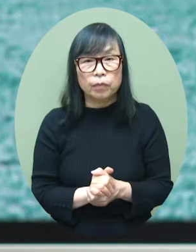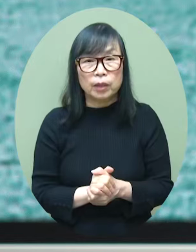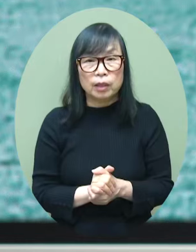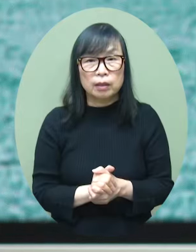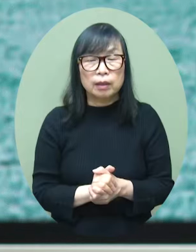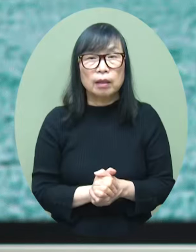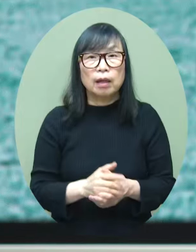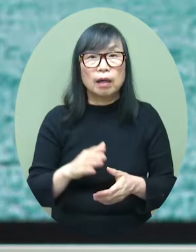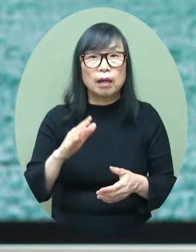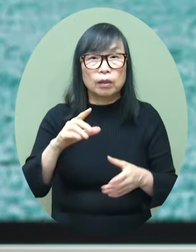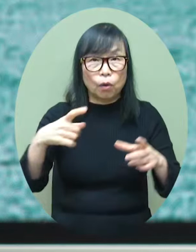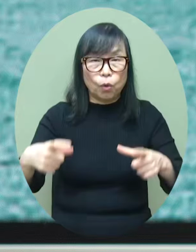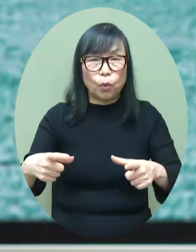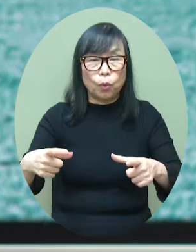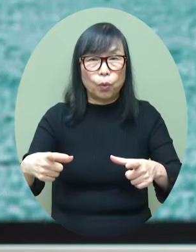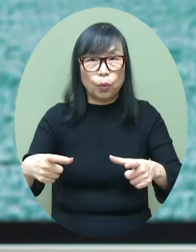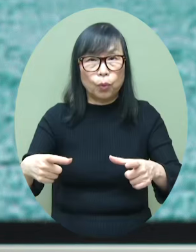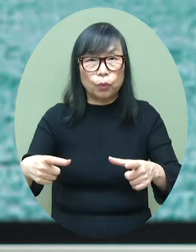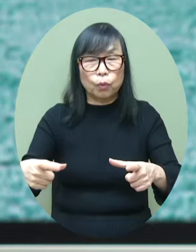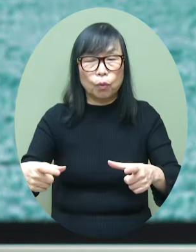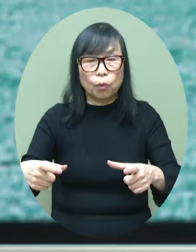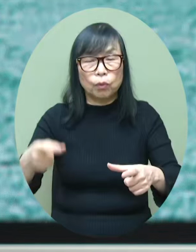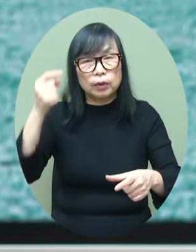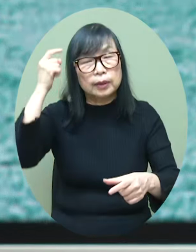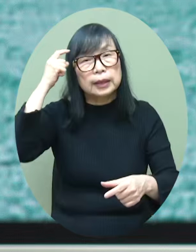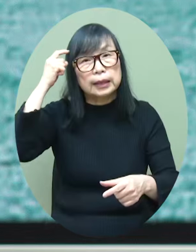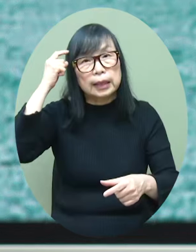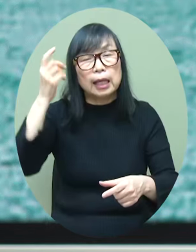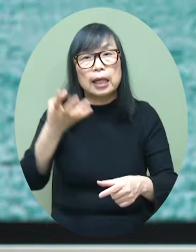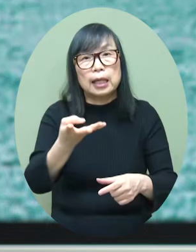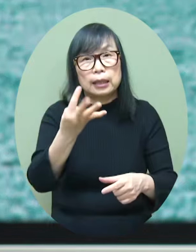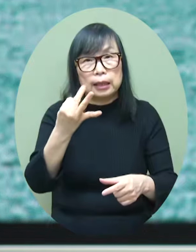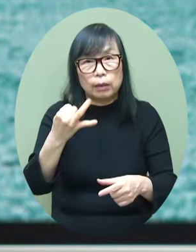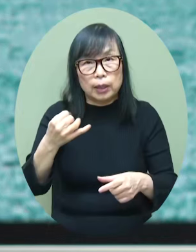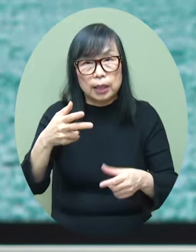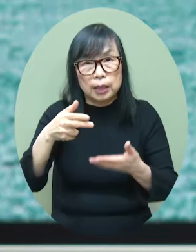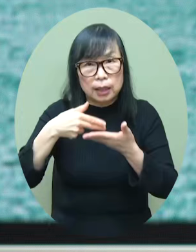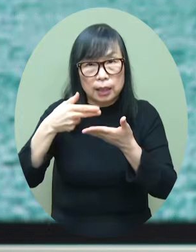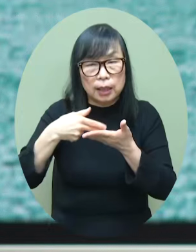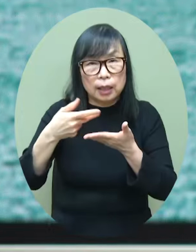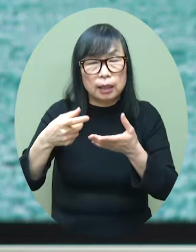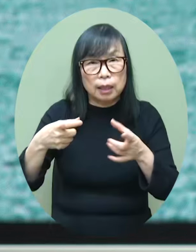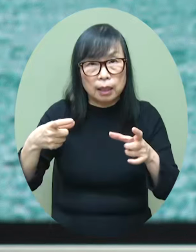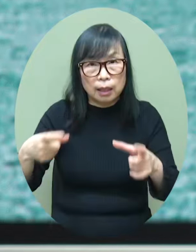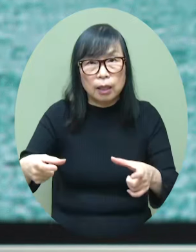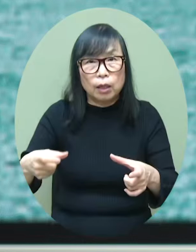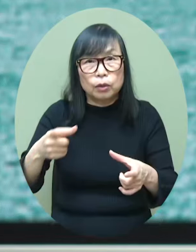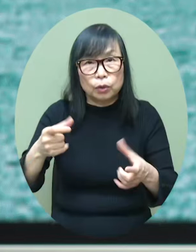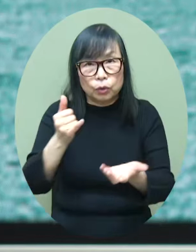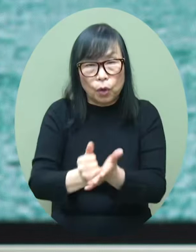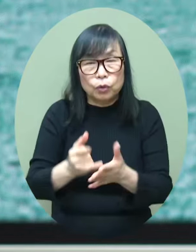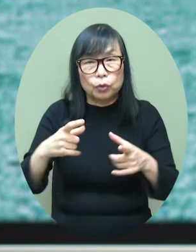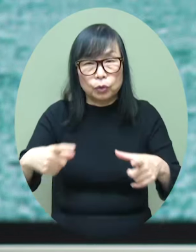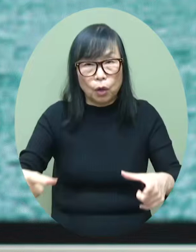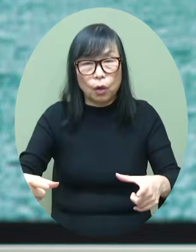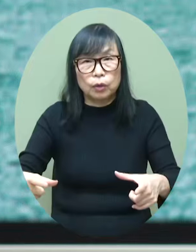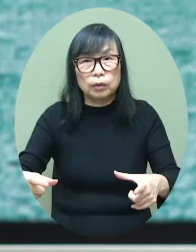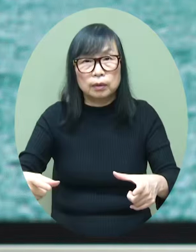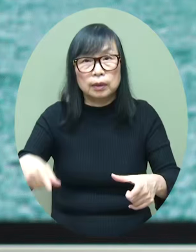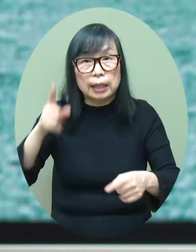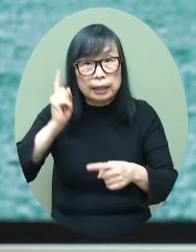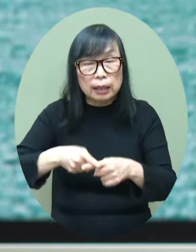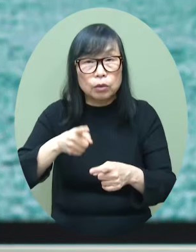嗰、那個圓台唔係，即係我哋都知道嗰幾位用餐人士咧嚇、都係坐圓台。咁至於係真